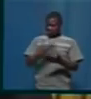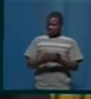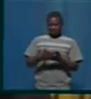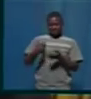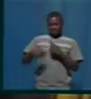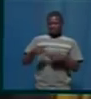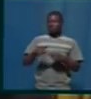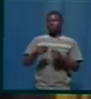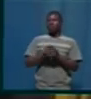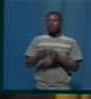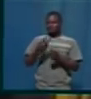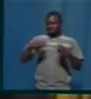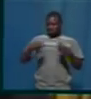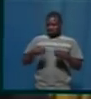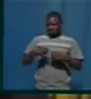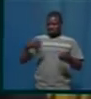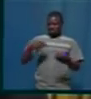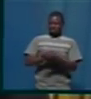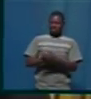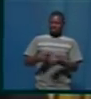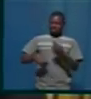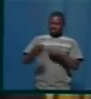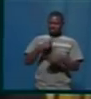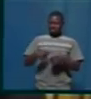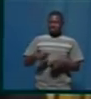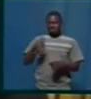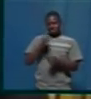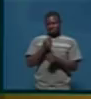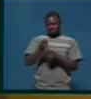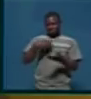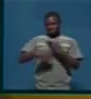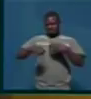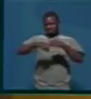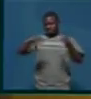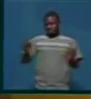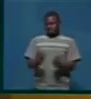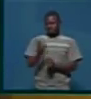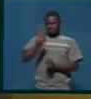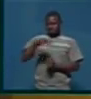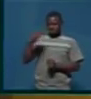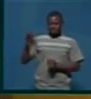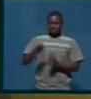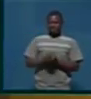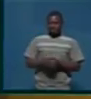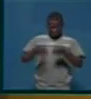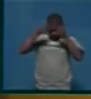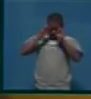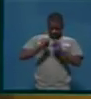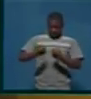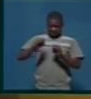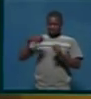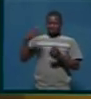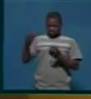va veulent venir et investir dans ce secteur aussi au Burkina. Le président du FASO a aussi reçu une délégation